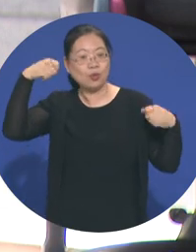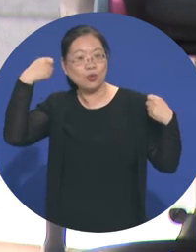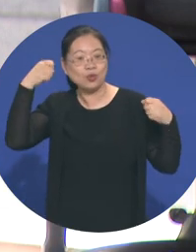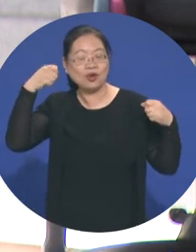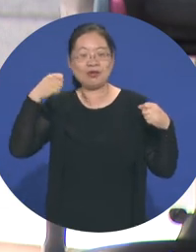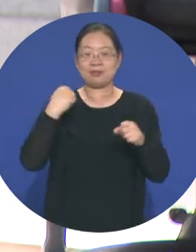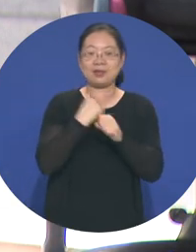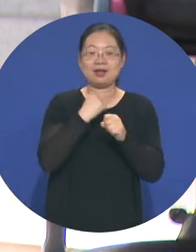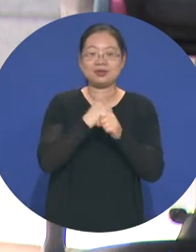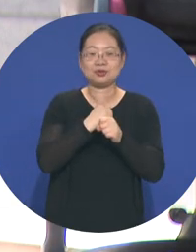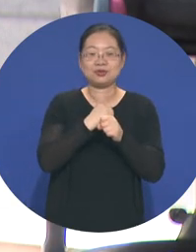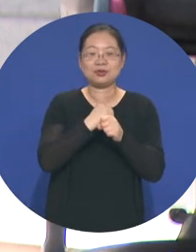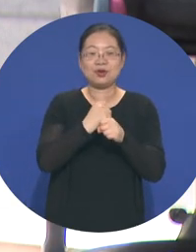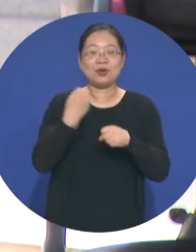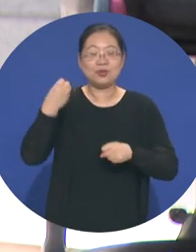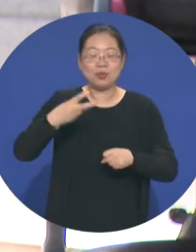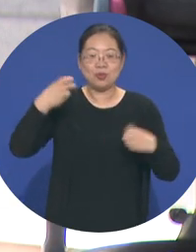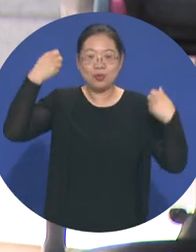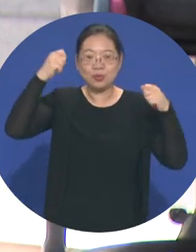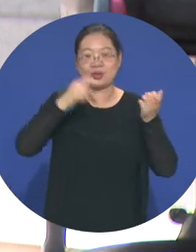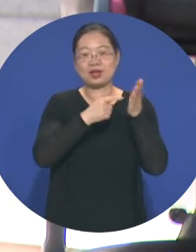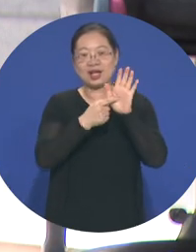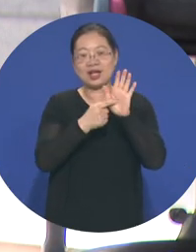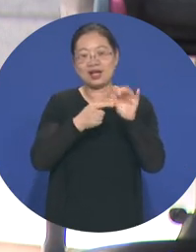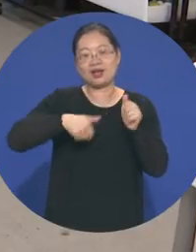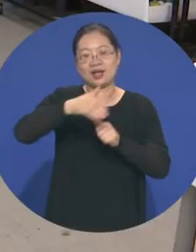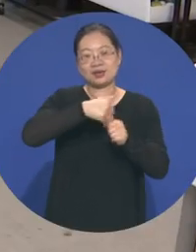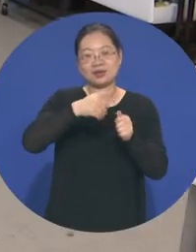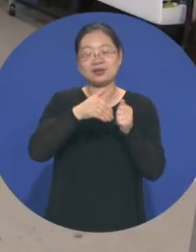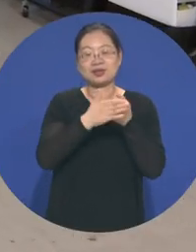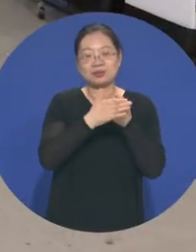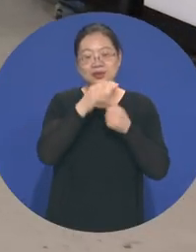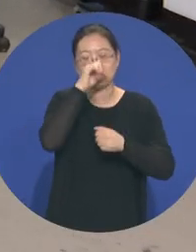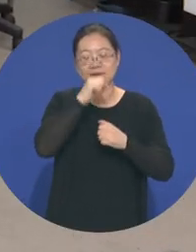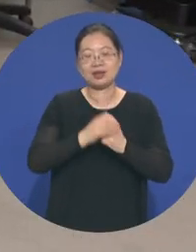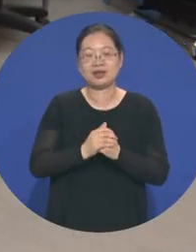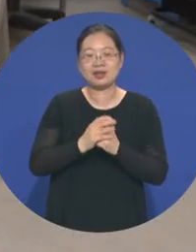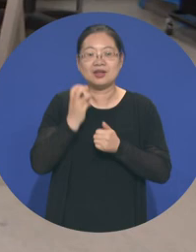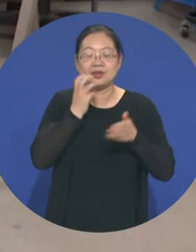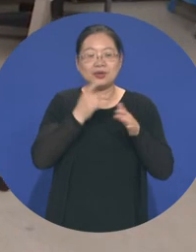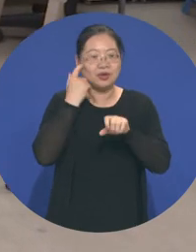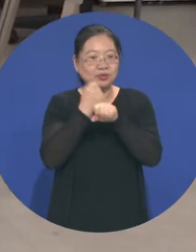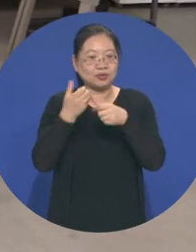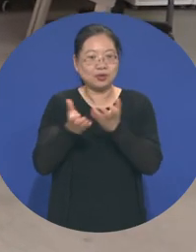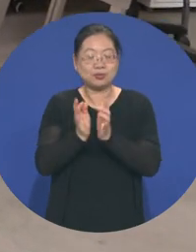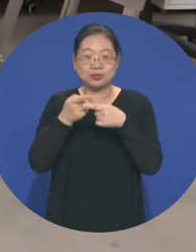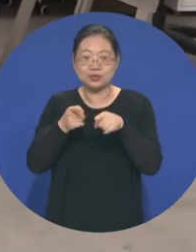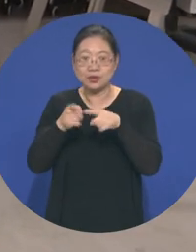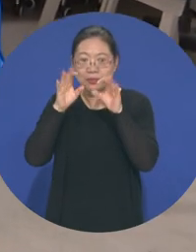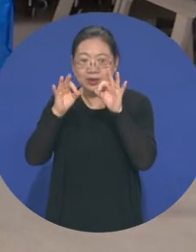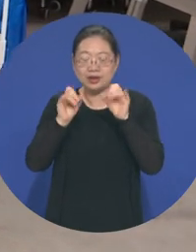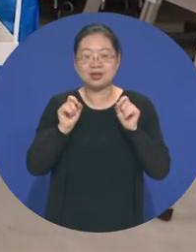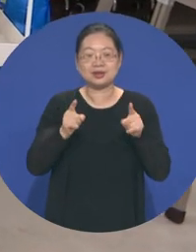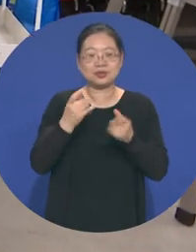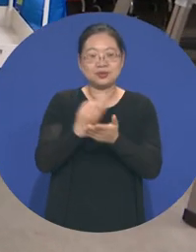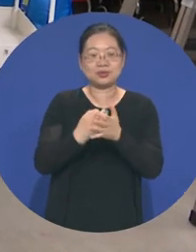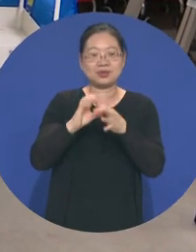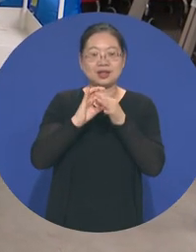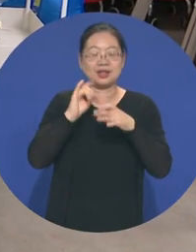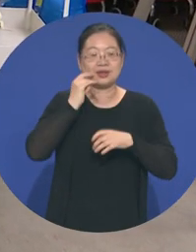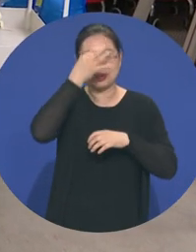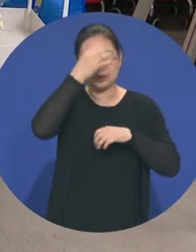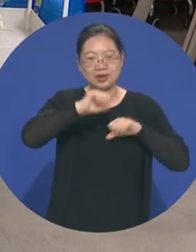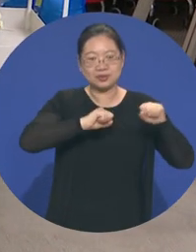또 만들 수 있고 공연을 할수 있는 그 여건이 돼서 경기연구원의 분석에 따르면 기회소득을 통해 예술